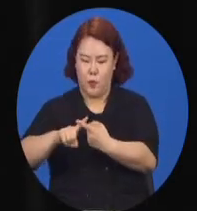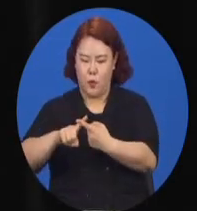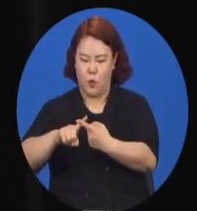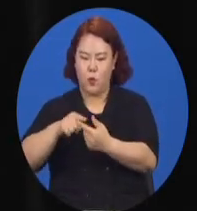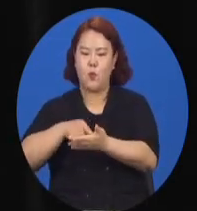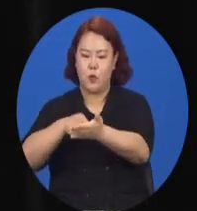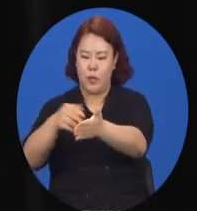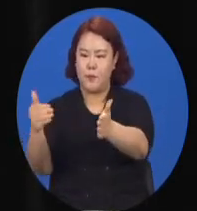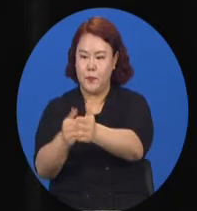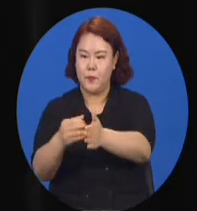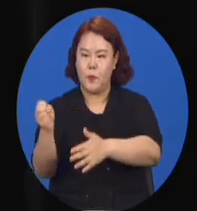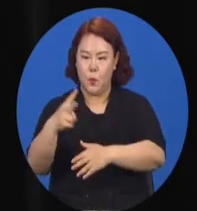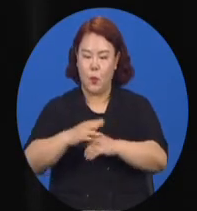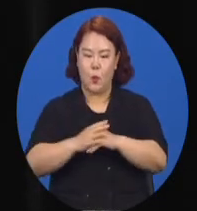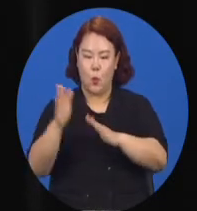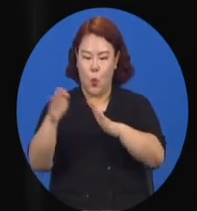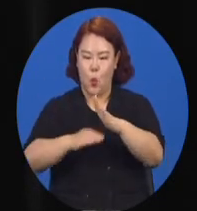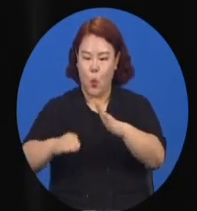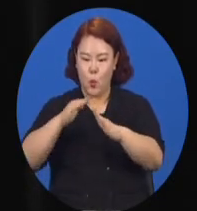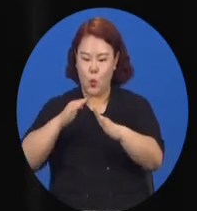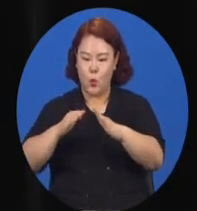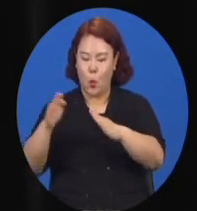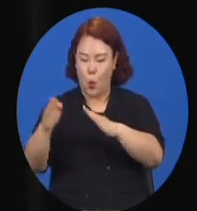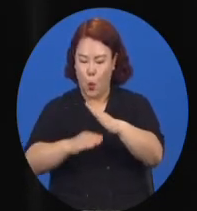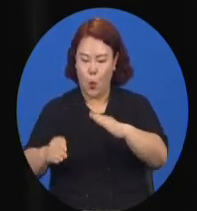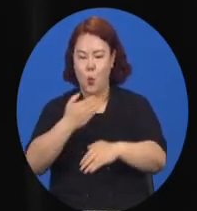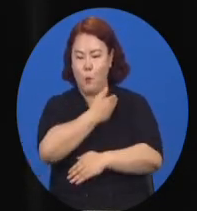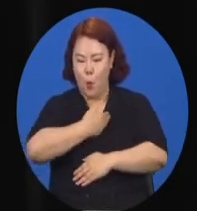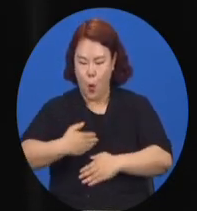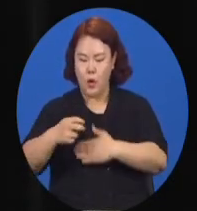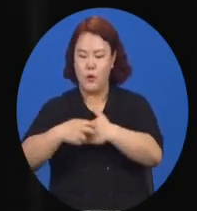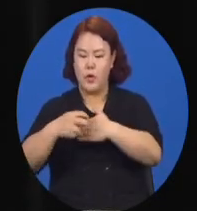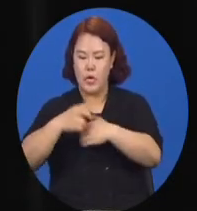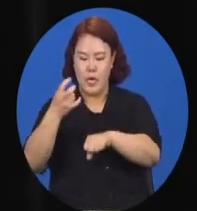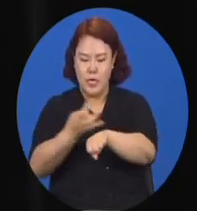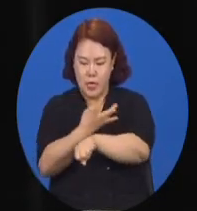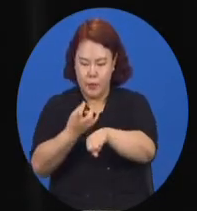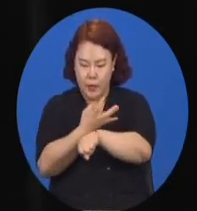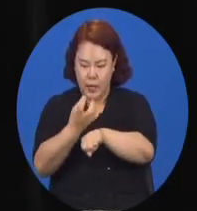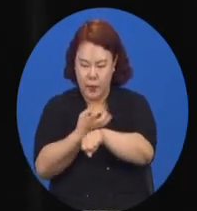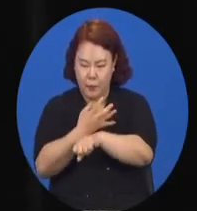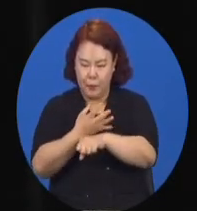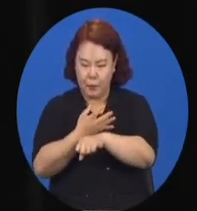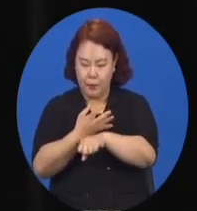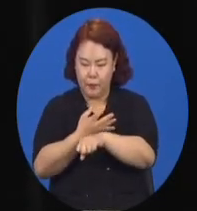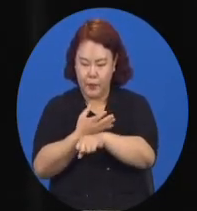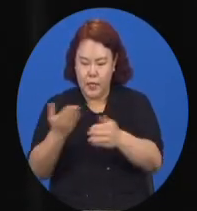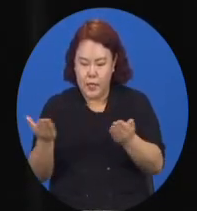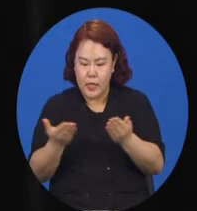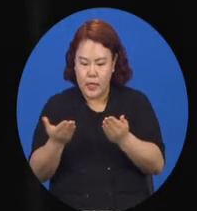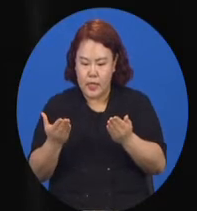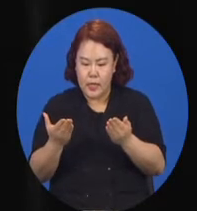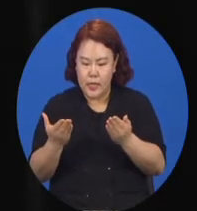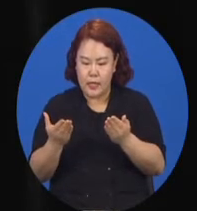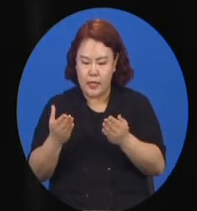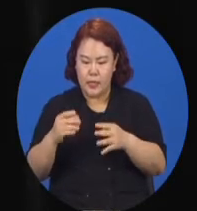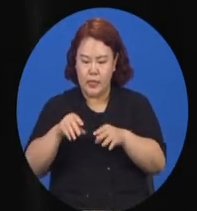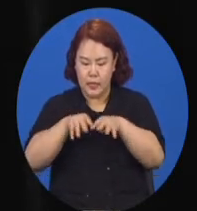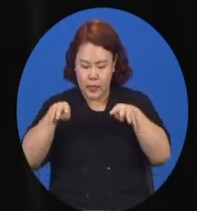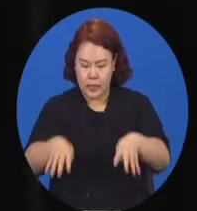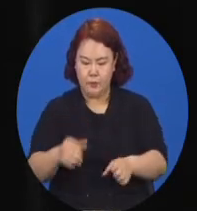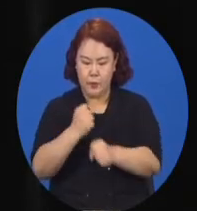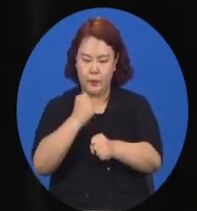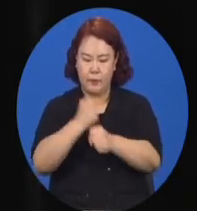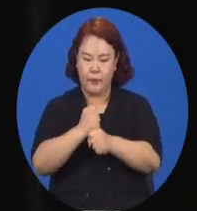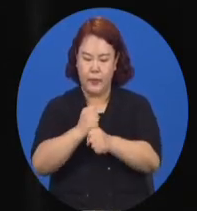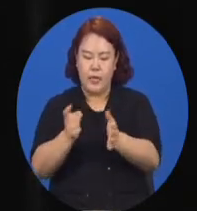또 우리 공중보건의들과 함께 24시간 근무 체계를 갖추면서 응급 상황을